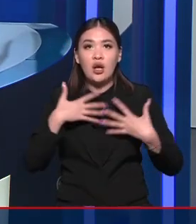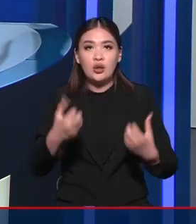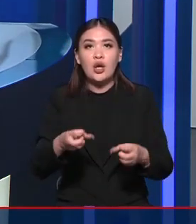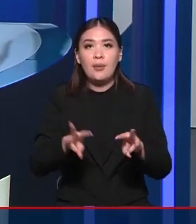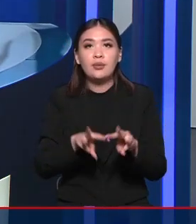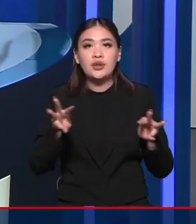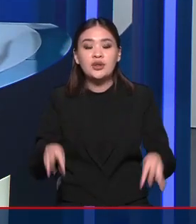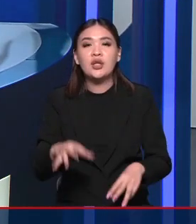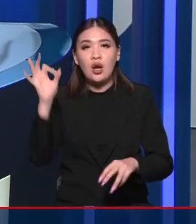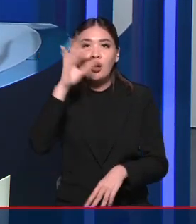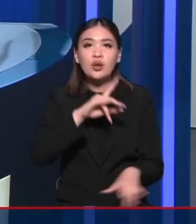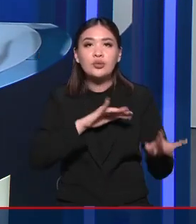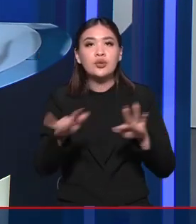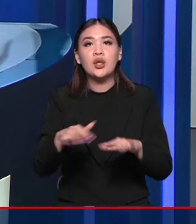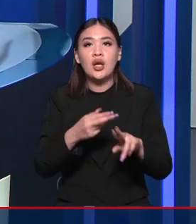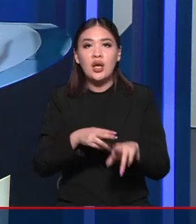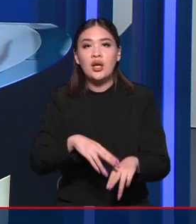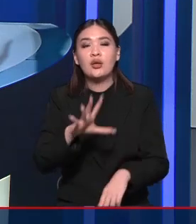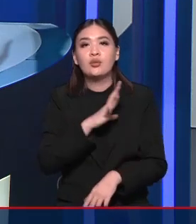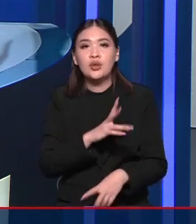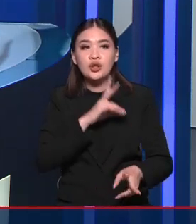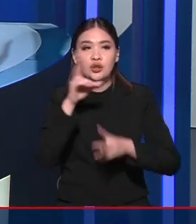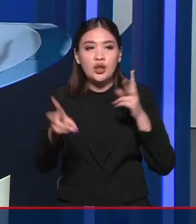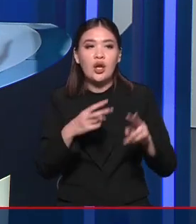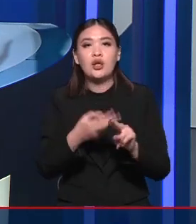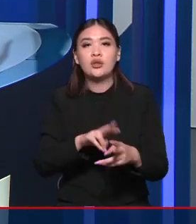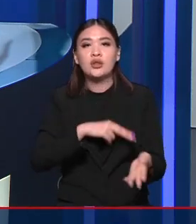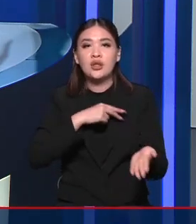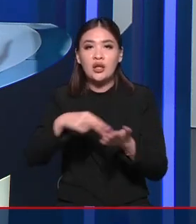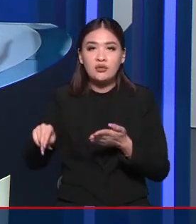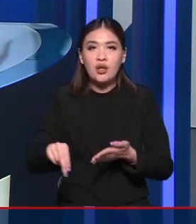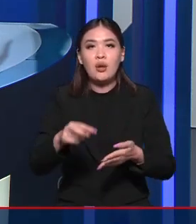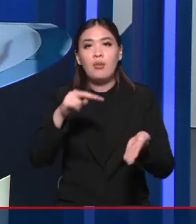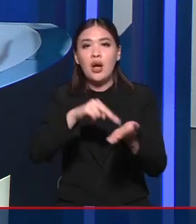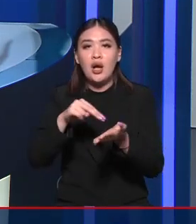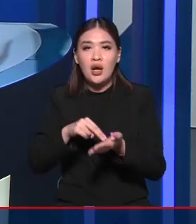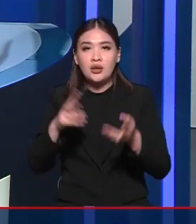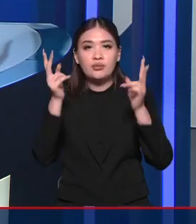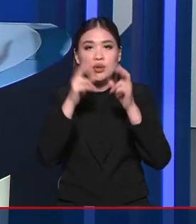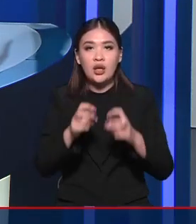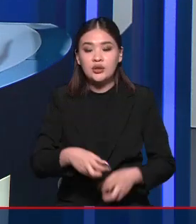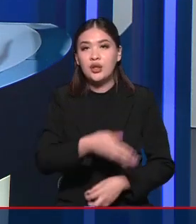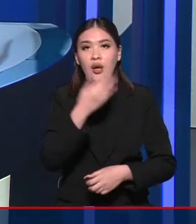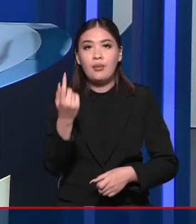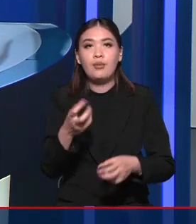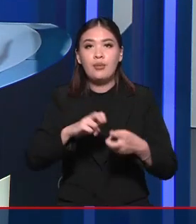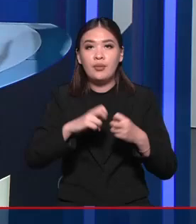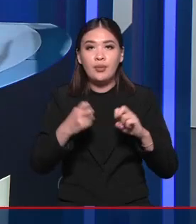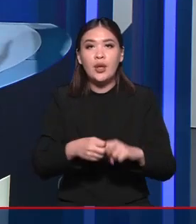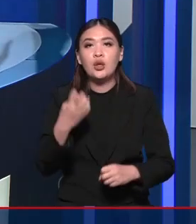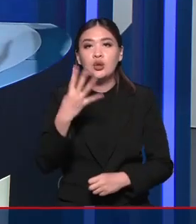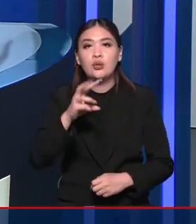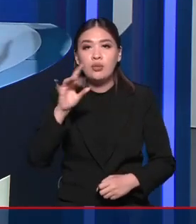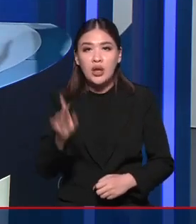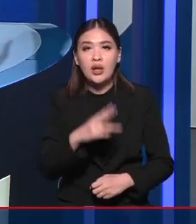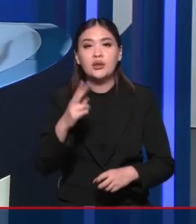Смайлов фармацевтика саласын сынға алды. Дәріні орынсыз сатып алу, бағаның бақылаудан шығып кетуі сияқты мәселелер бюджетке 4